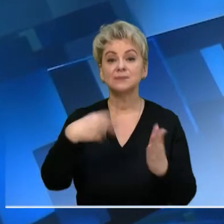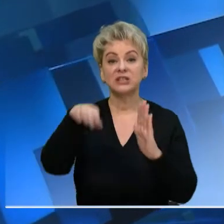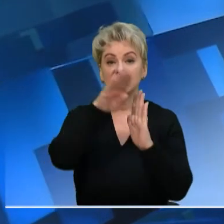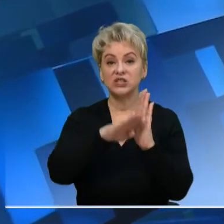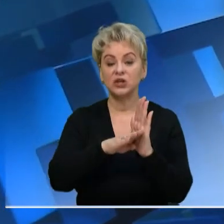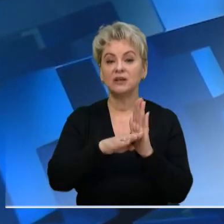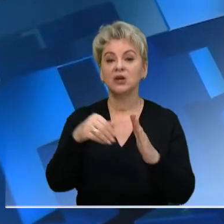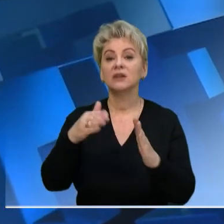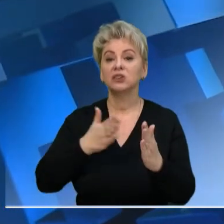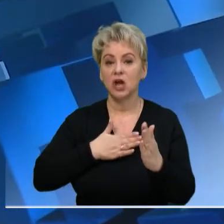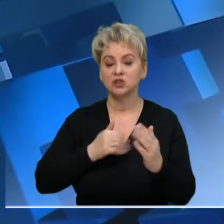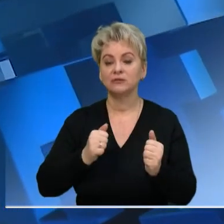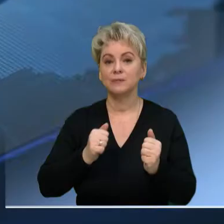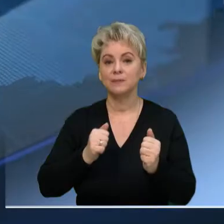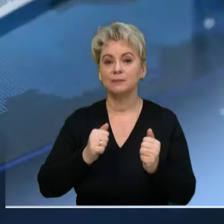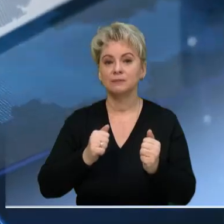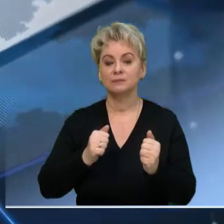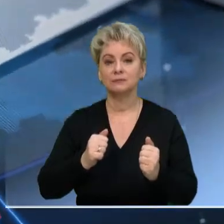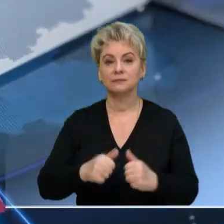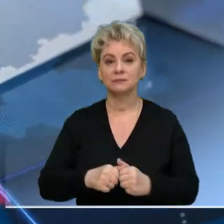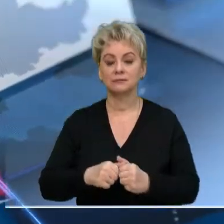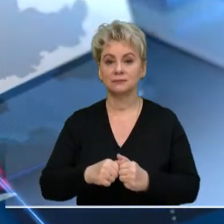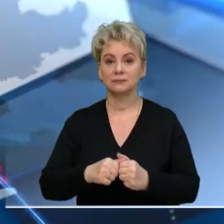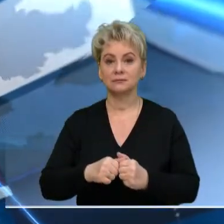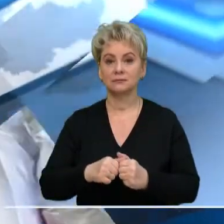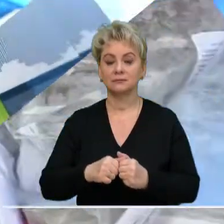в следующей части нашего выпуска.